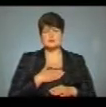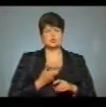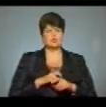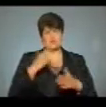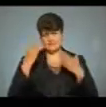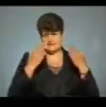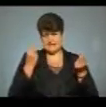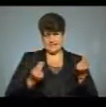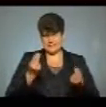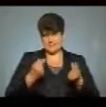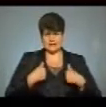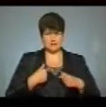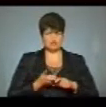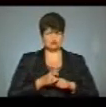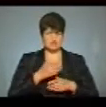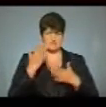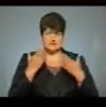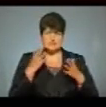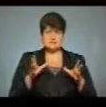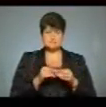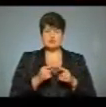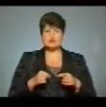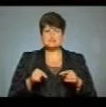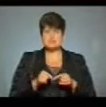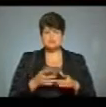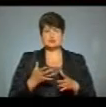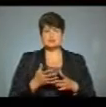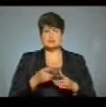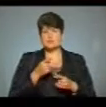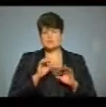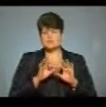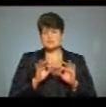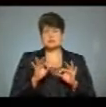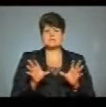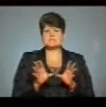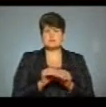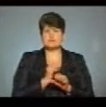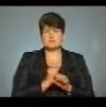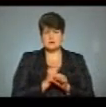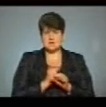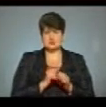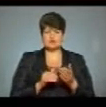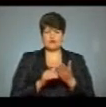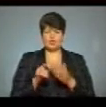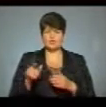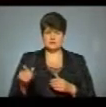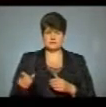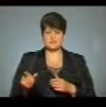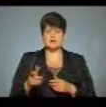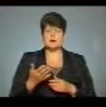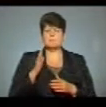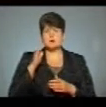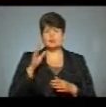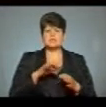веселі ігри і нам дуже весело. Співорганізатор табору Андрій Назаренко розповів про співпрацю з волонтерами. Благодійний фонд «Майбутнє сиріт» вже 10-й